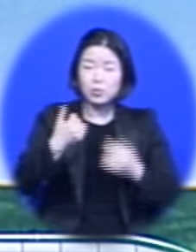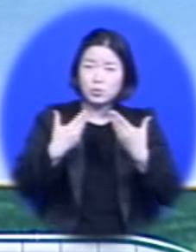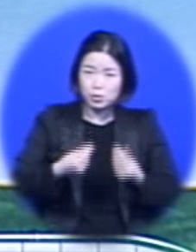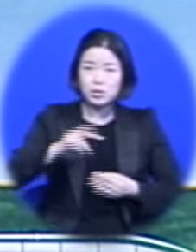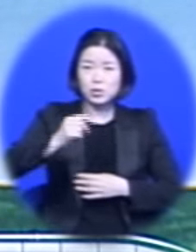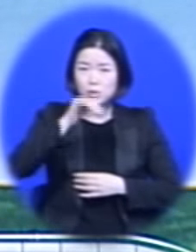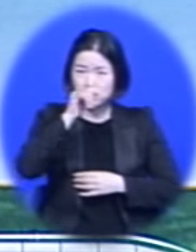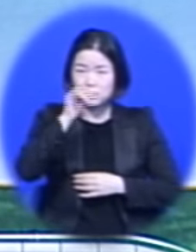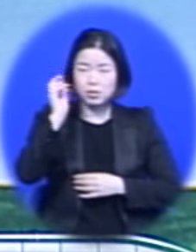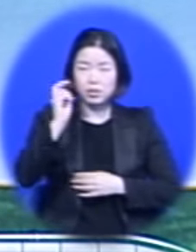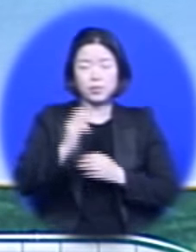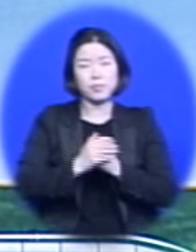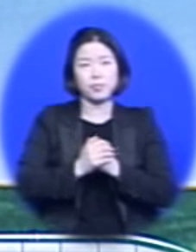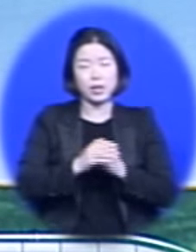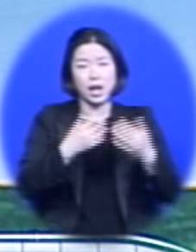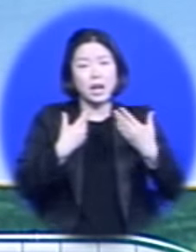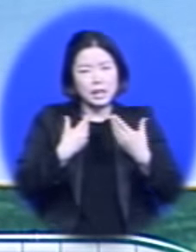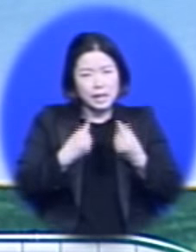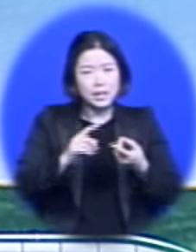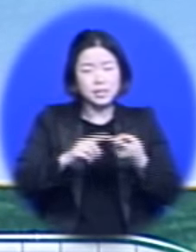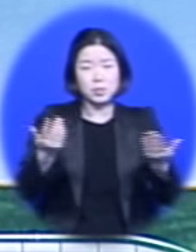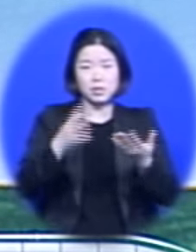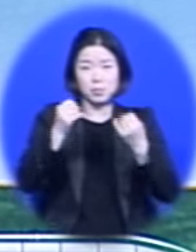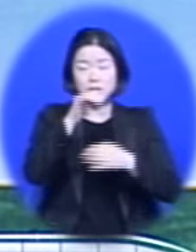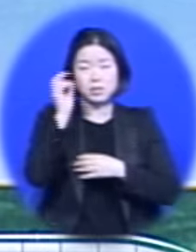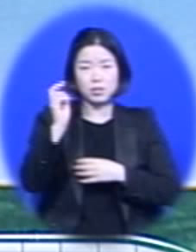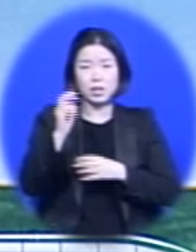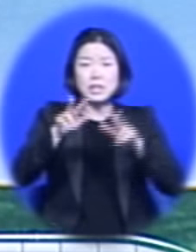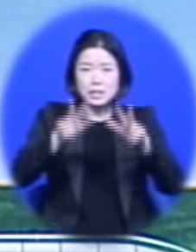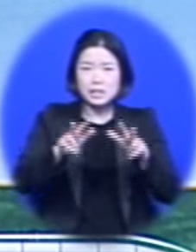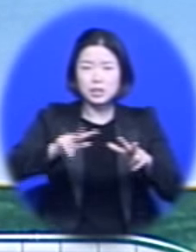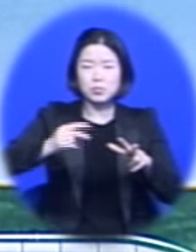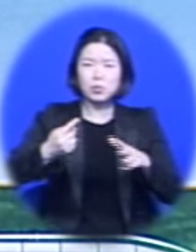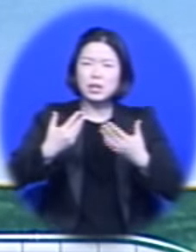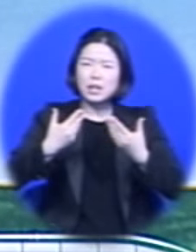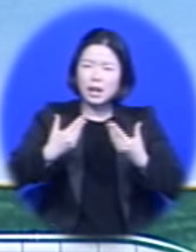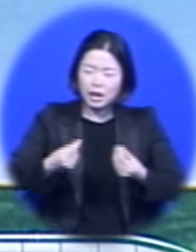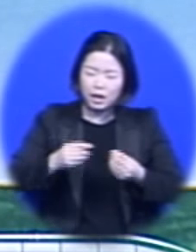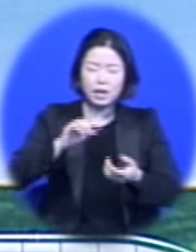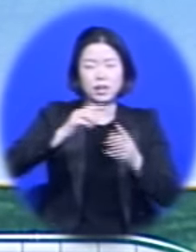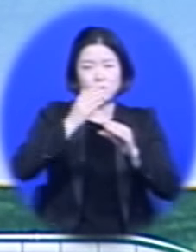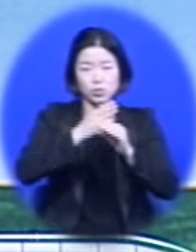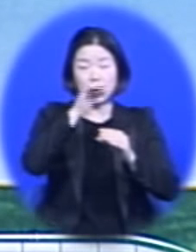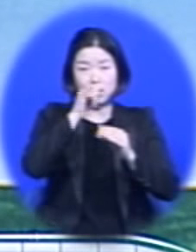좌절도 있으실 겁니다. 낙심스러운 것도 있으실 거예요. 지금도 절망 가운데 있는 분도 있으실 거예요.